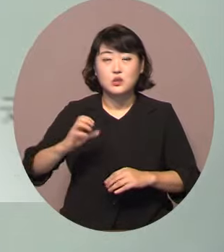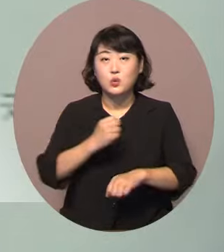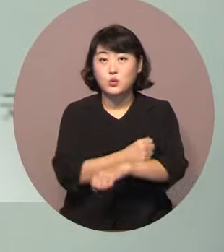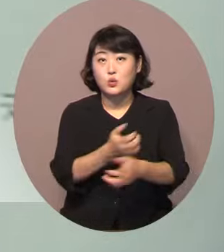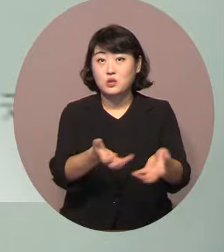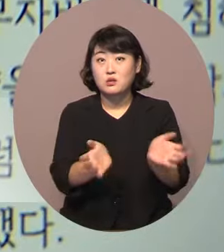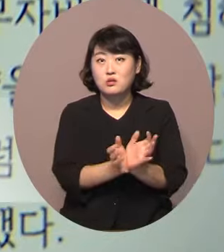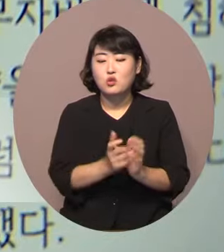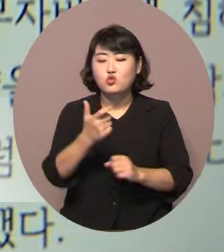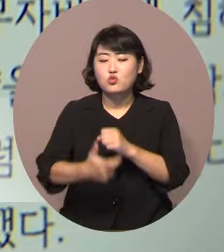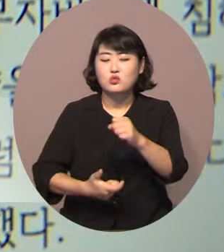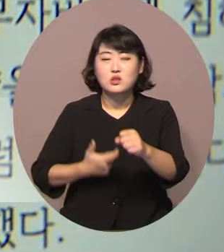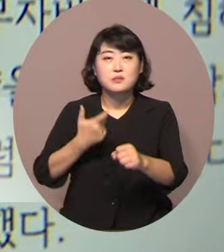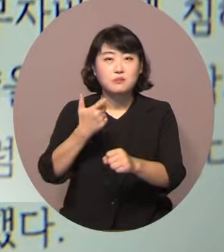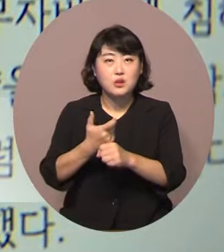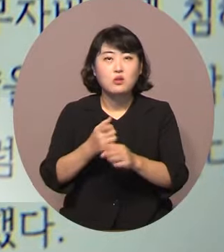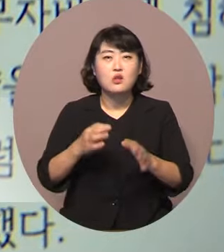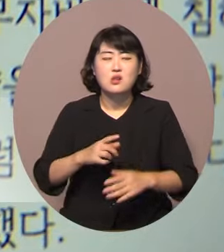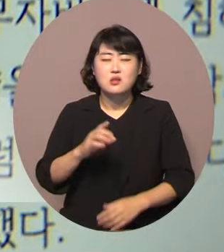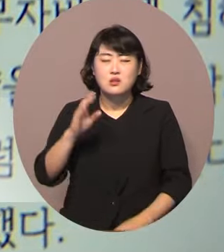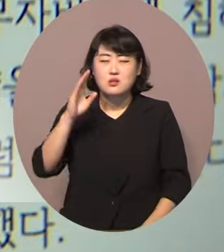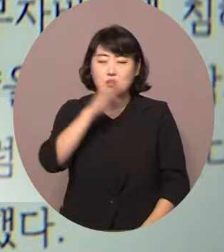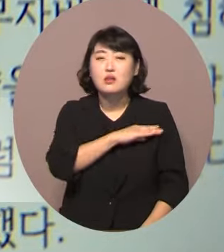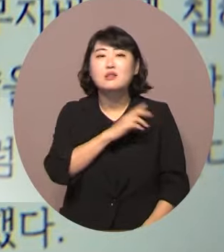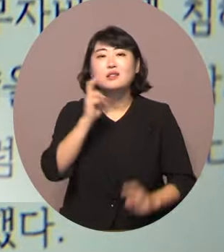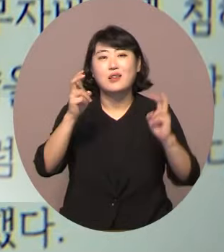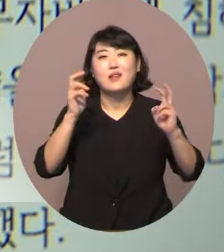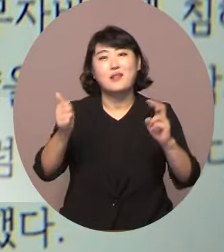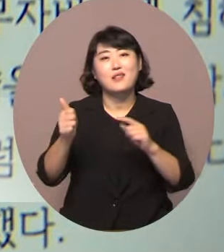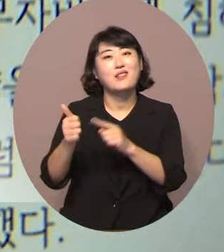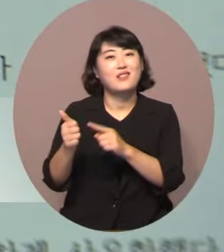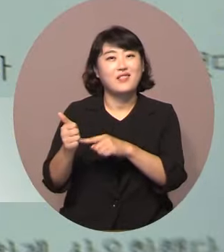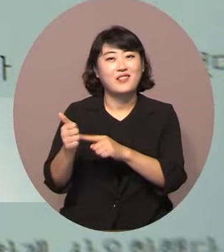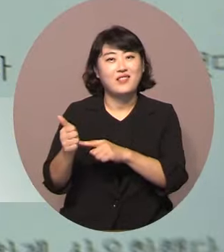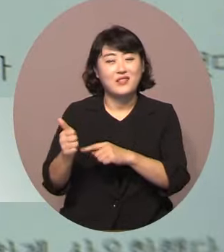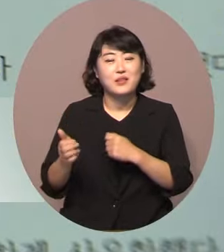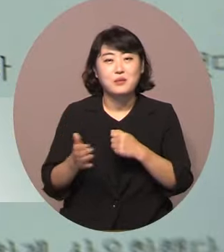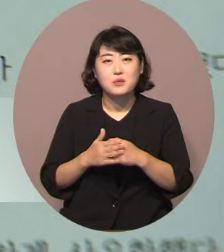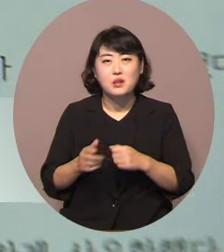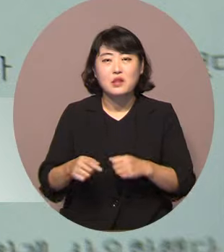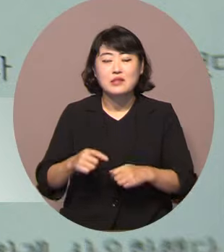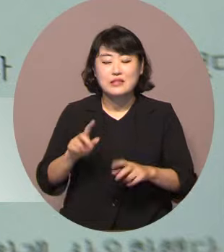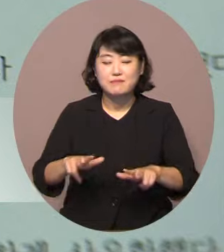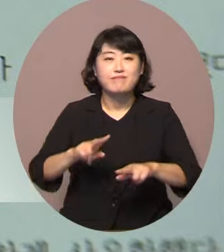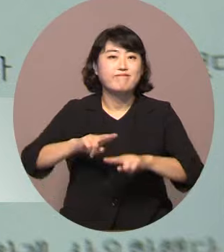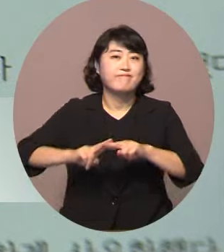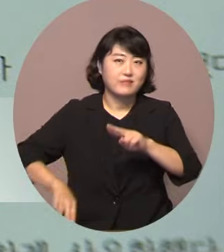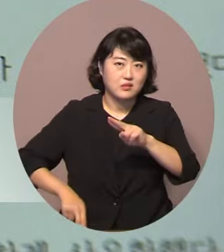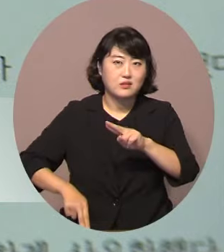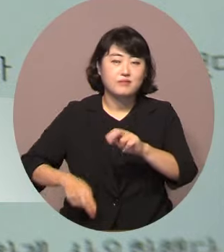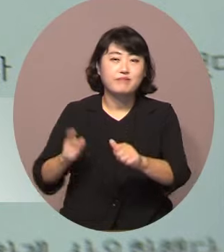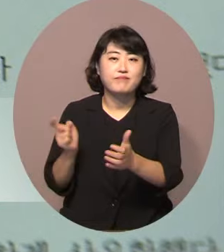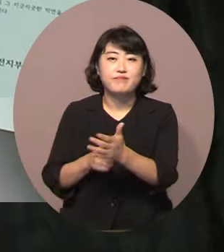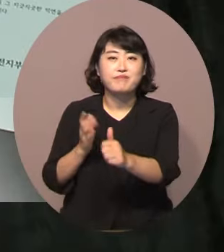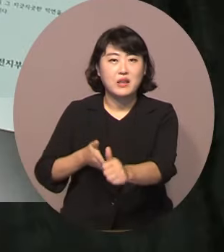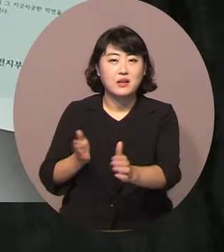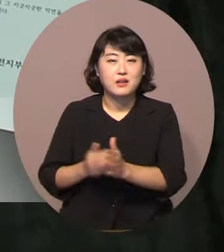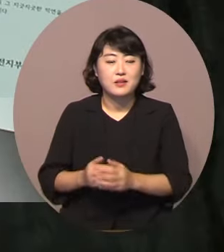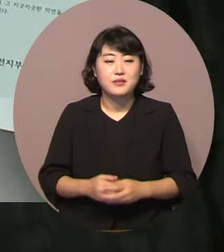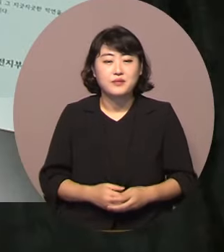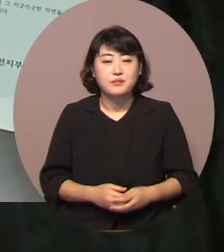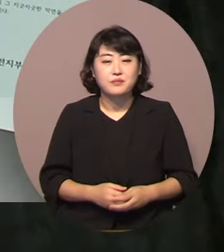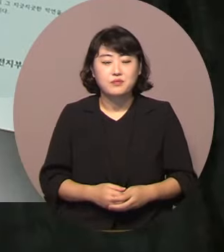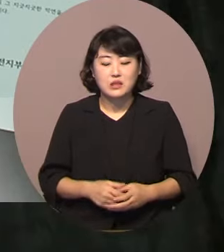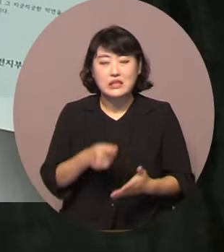60년 대전 mbc 역사상 최악의 사장이었다 이진숙 후보자의 당장 사퇴를 촉구했고 대전